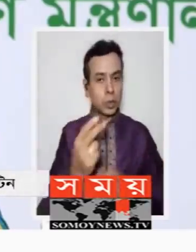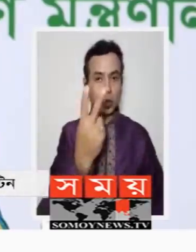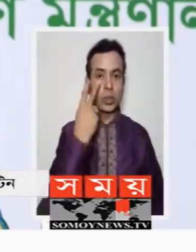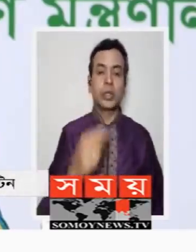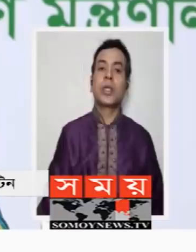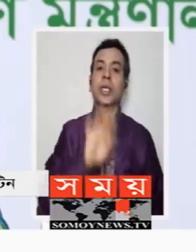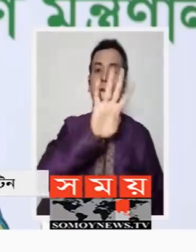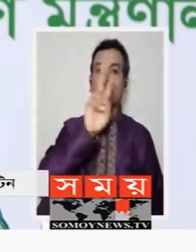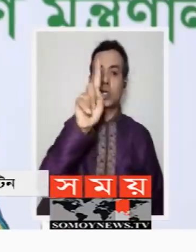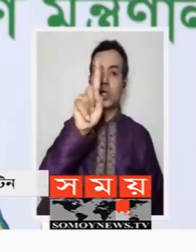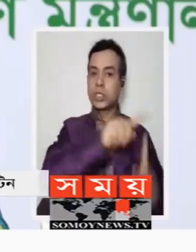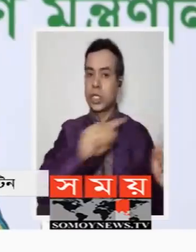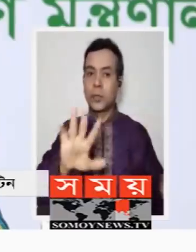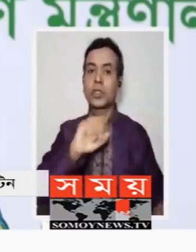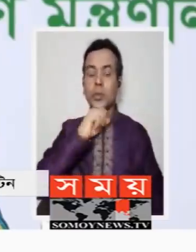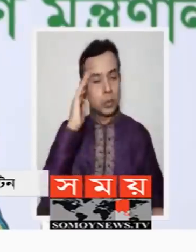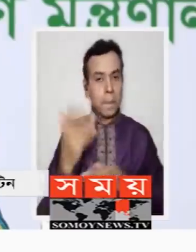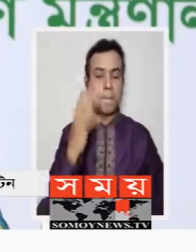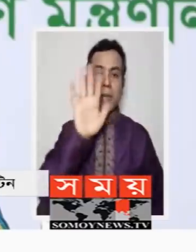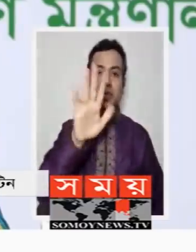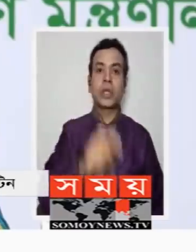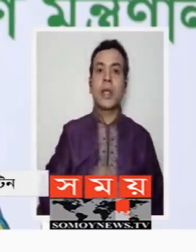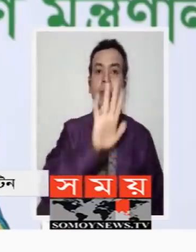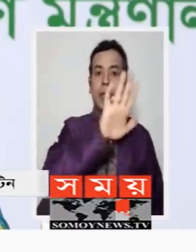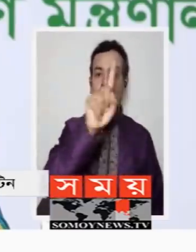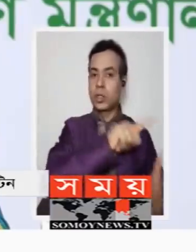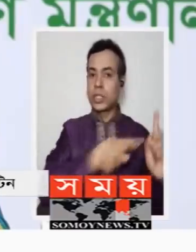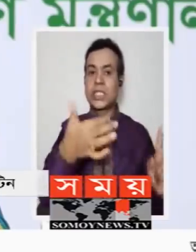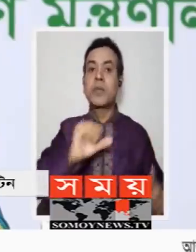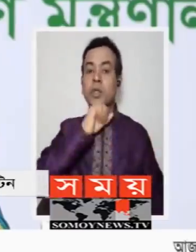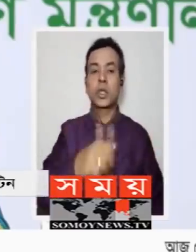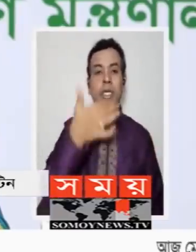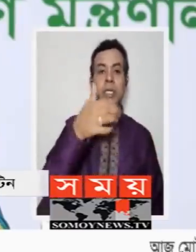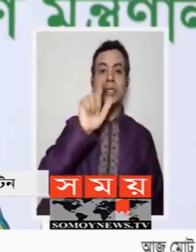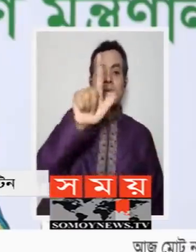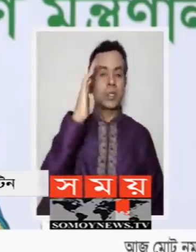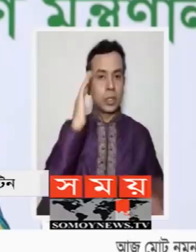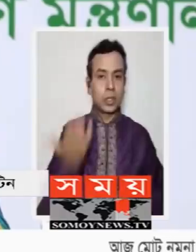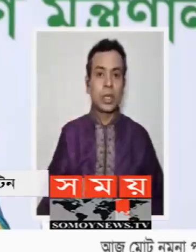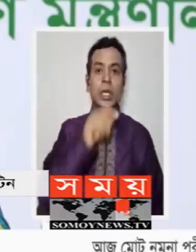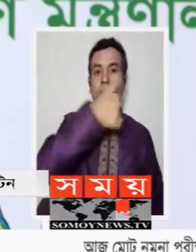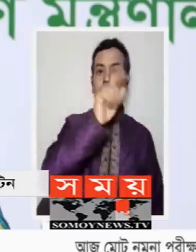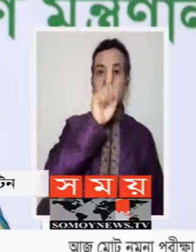0 থেকে 10 বছরের মধ্যে 1 জন, 11 থেকে 20 বছরের মধ্যে 1 জন, 31 থেকে 40 বছরের মধ্যে 2 জন,